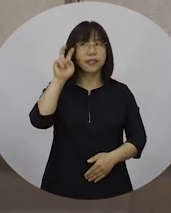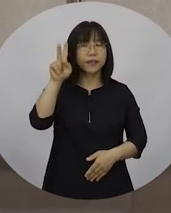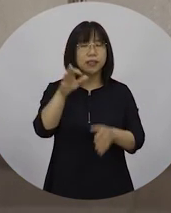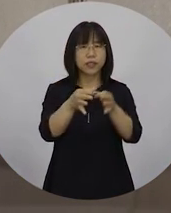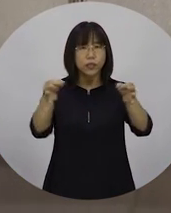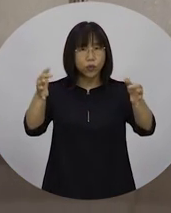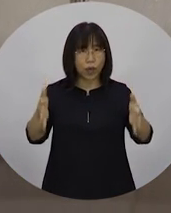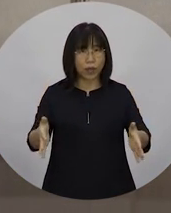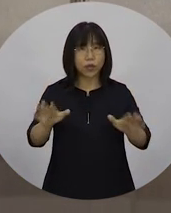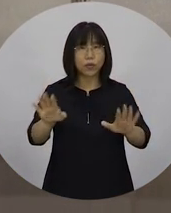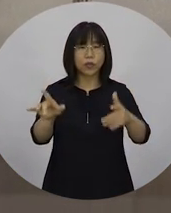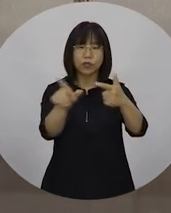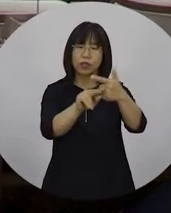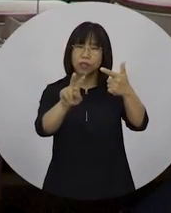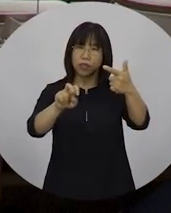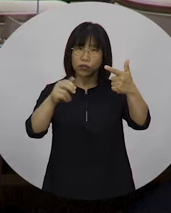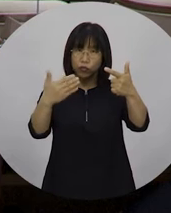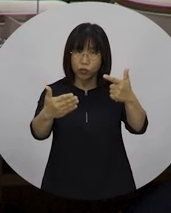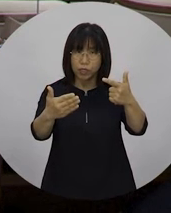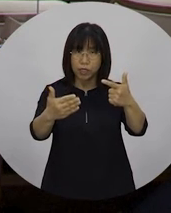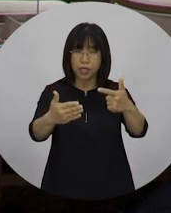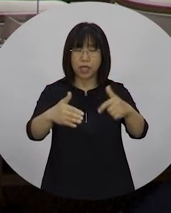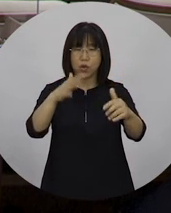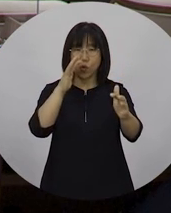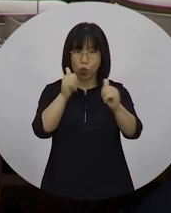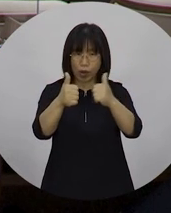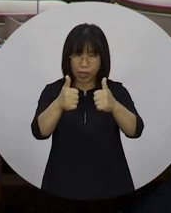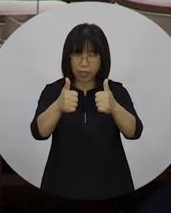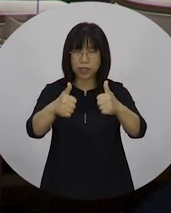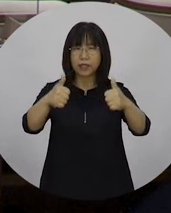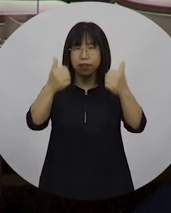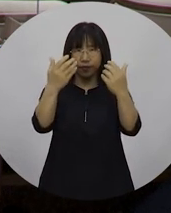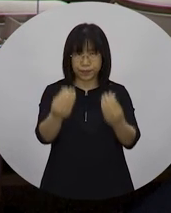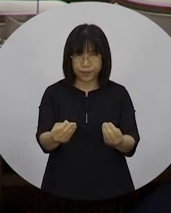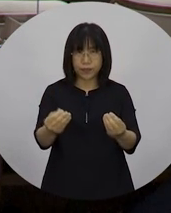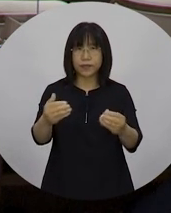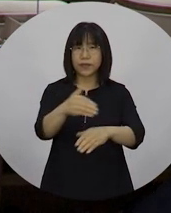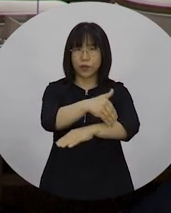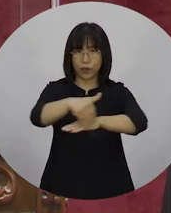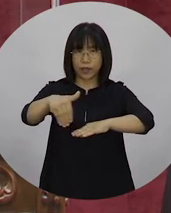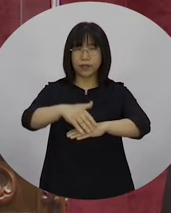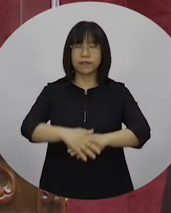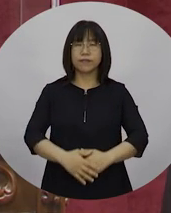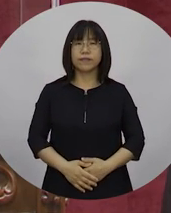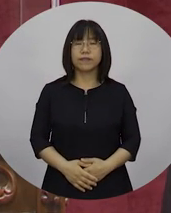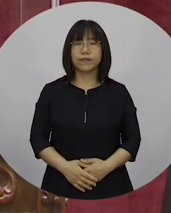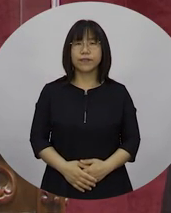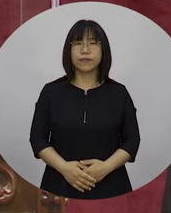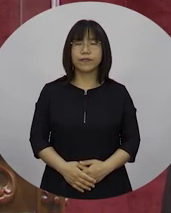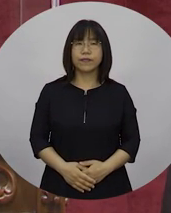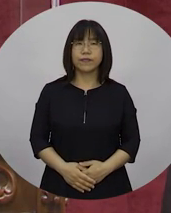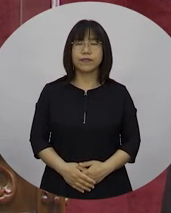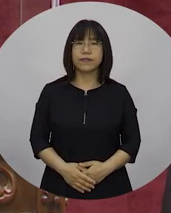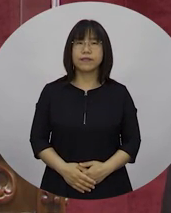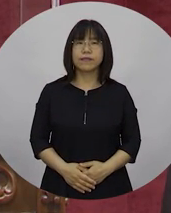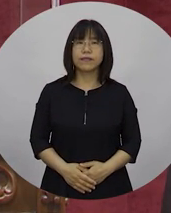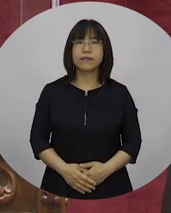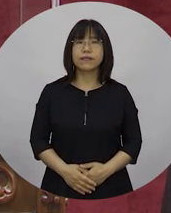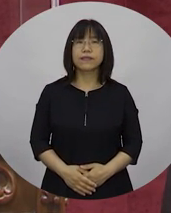이번 제 1차 정례회 는 22일간 열리며 오는 29일 2차 본회의 로 마무리 될 예정입니다